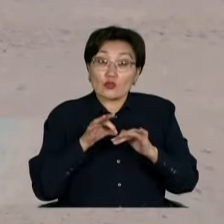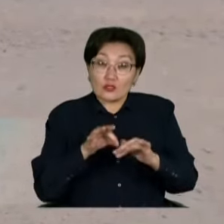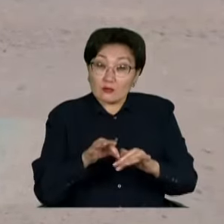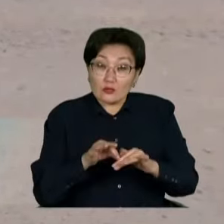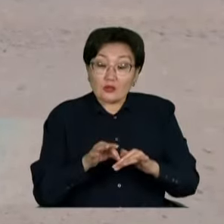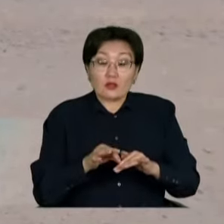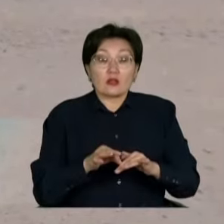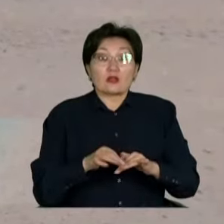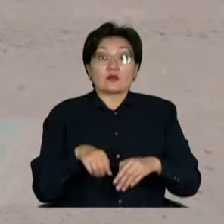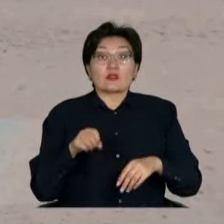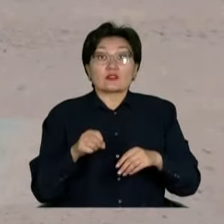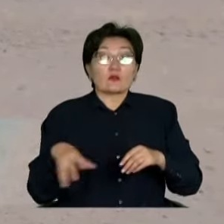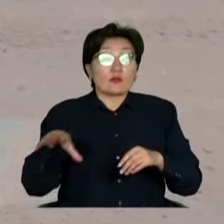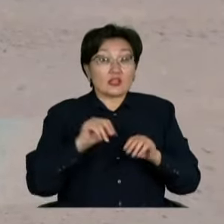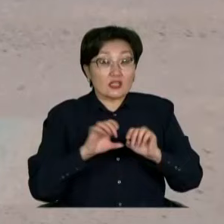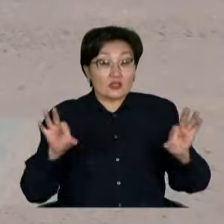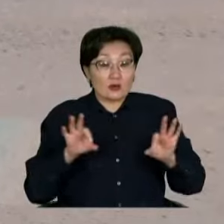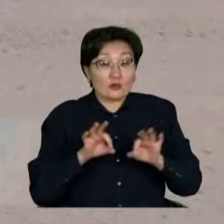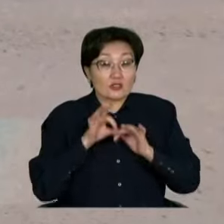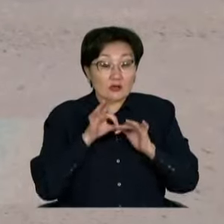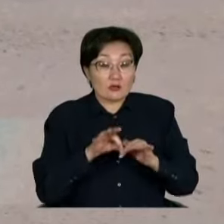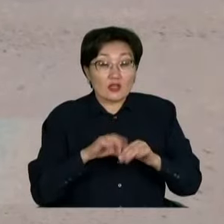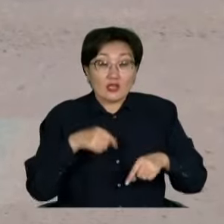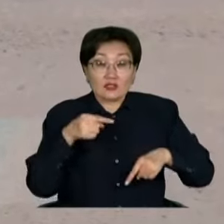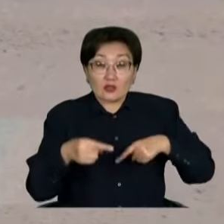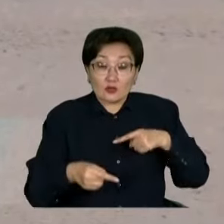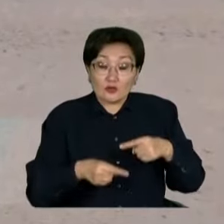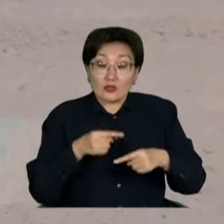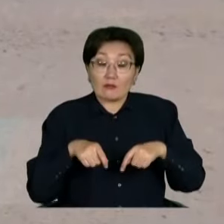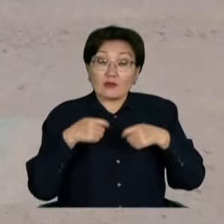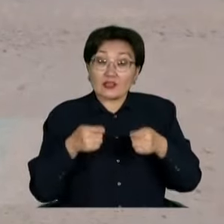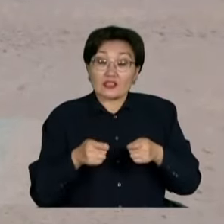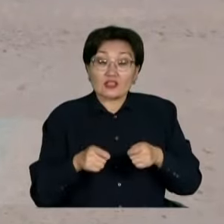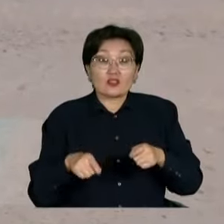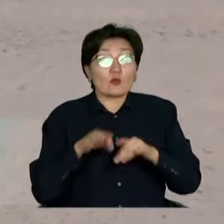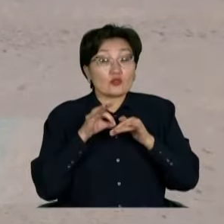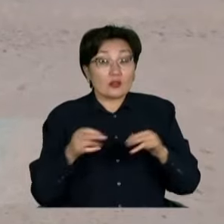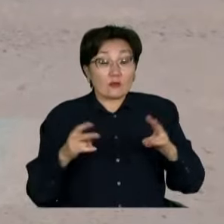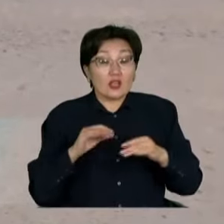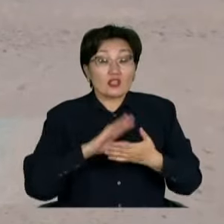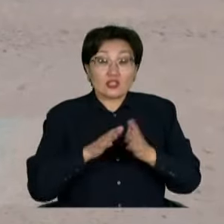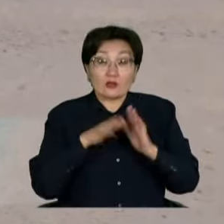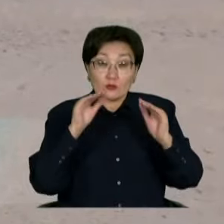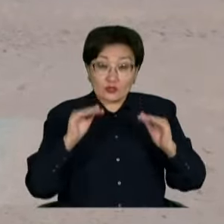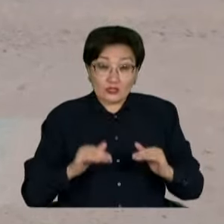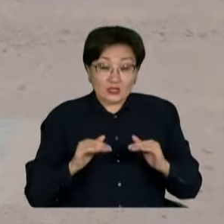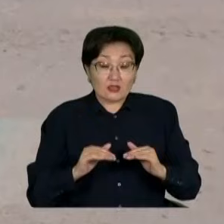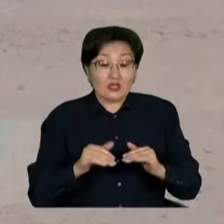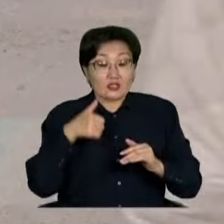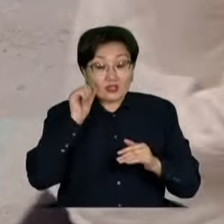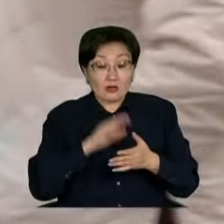Ол келгеннен кейін барлық құбырлардың бәріне өту, циркуляция, подача берілген аппаратқа өту керек. Сол жағдайда енді бізде төмендегеннен кейін біз КЖС-ға заявка